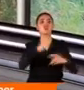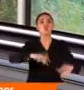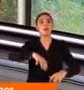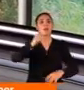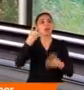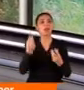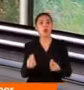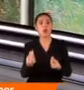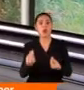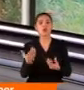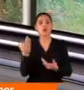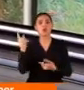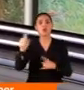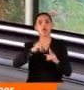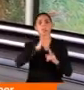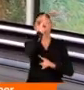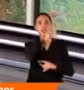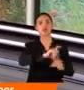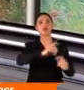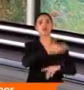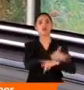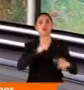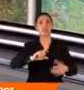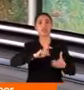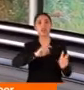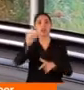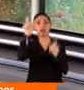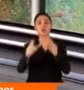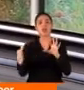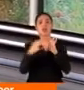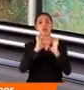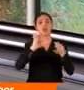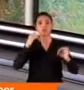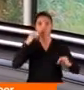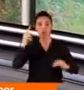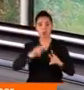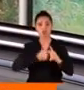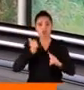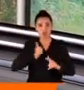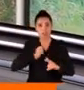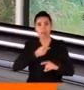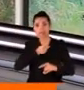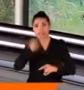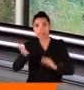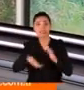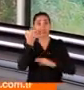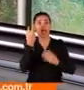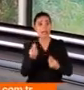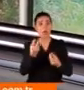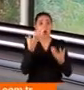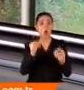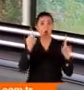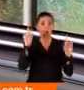olacaktı. Tanju Özcan'ın şehirdeki sığınmacılarla ilgili kurduğu cümleleri düşünürsek, jandarmadan kaçabilseler daha mı iyi